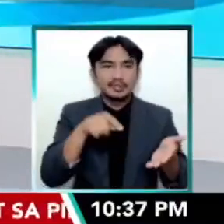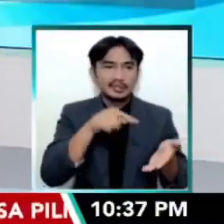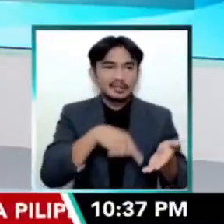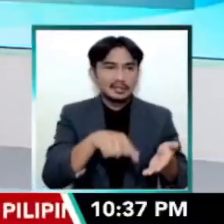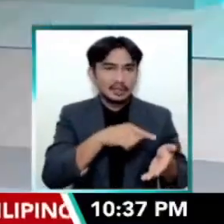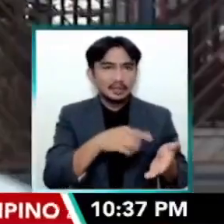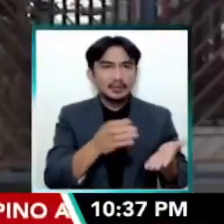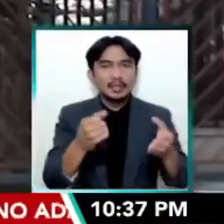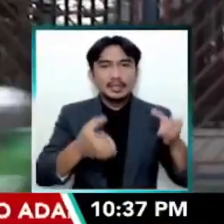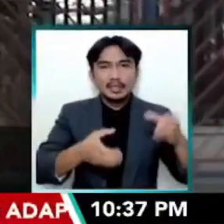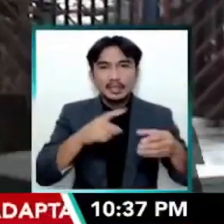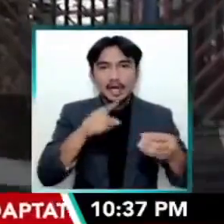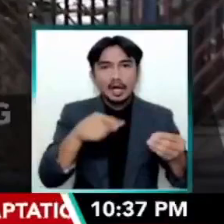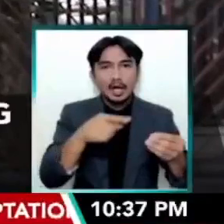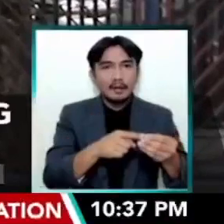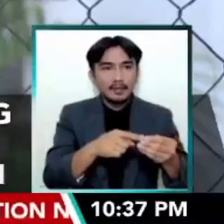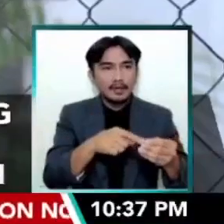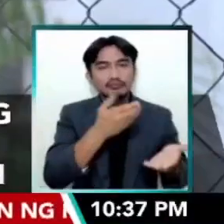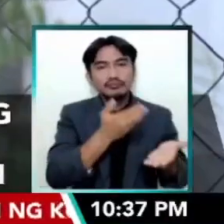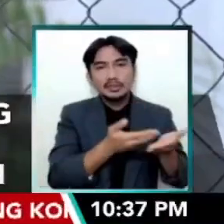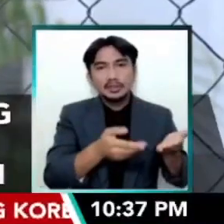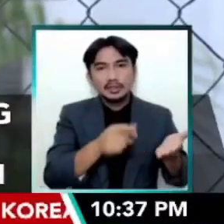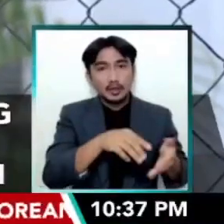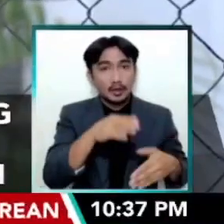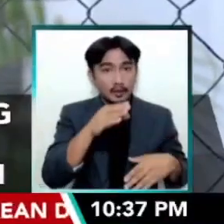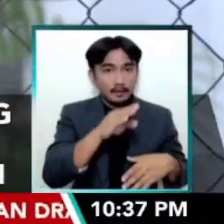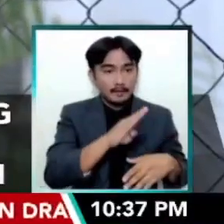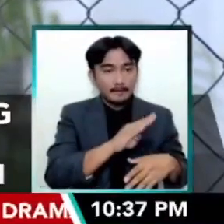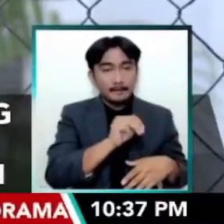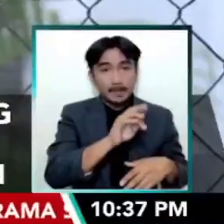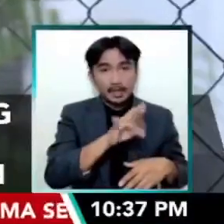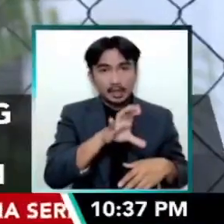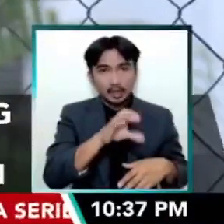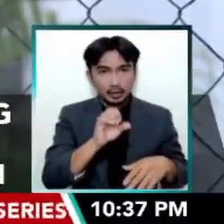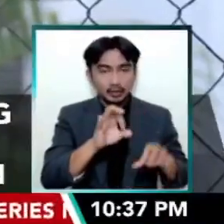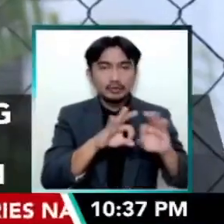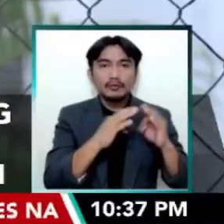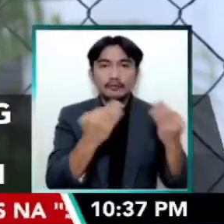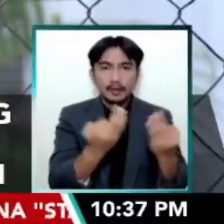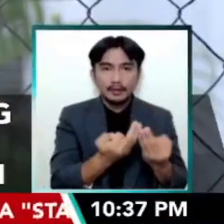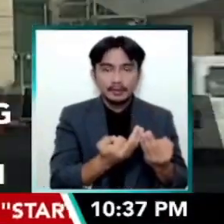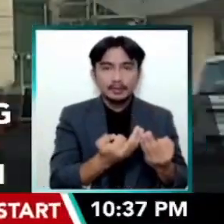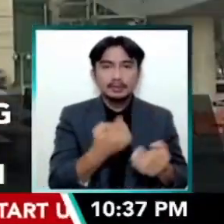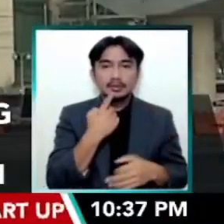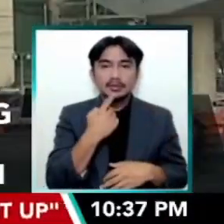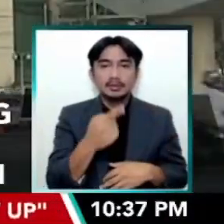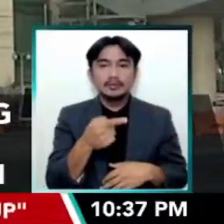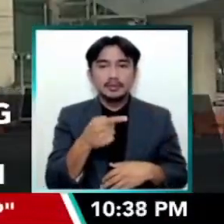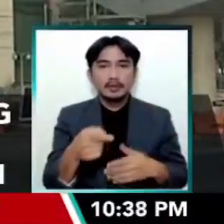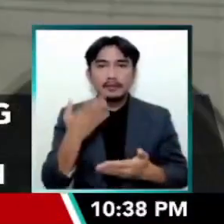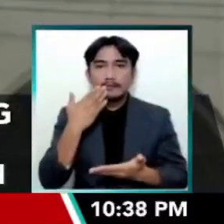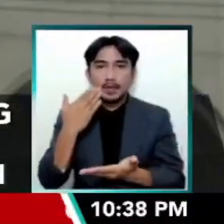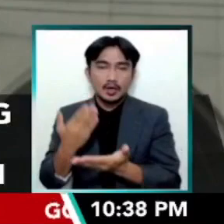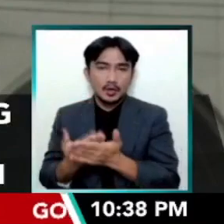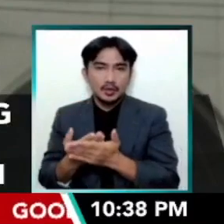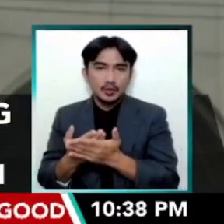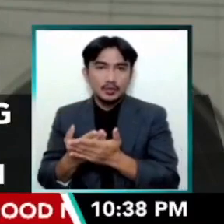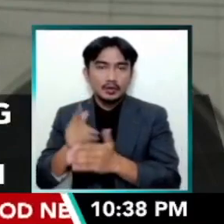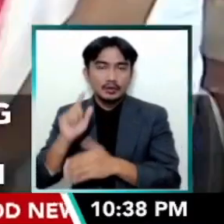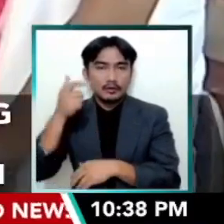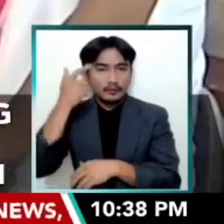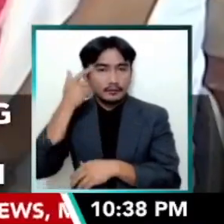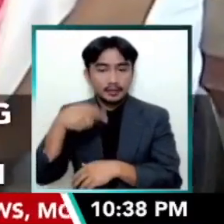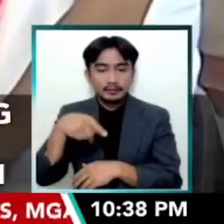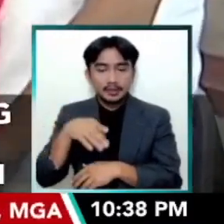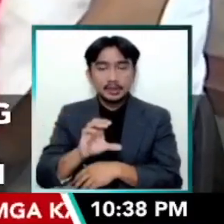Sa pagbabasura sa motion for reconsideration ng Presidential Commission on Good Government o PCGG, sinabi ng